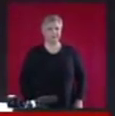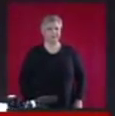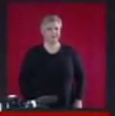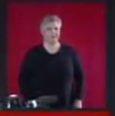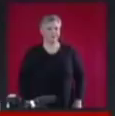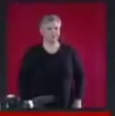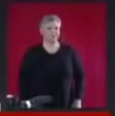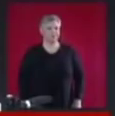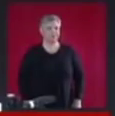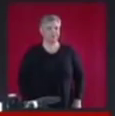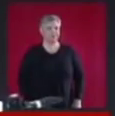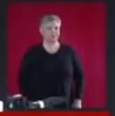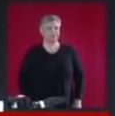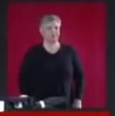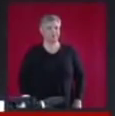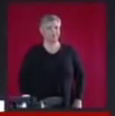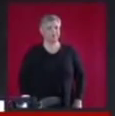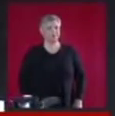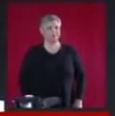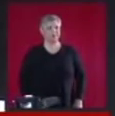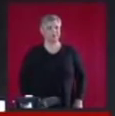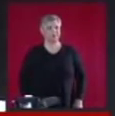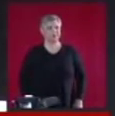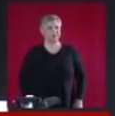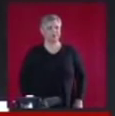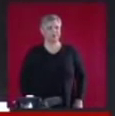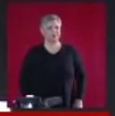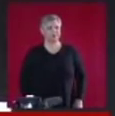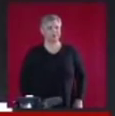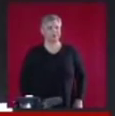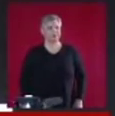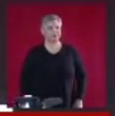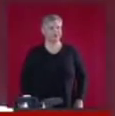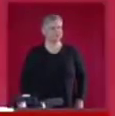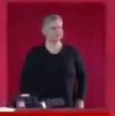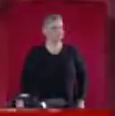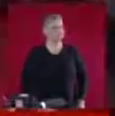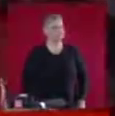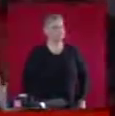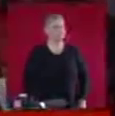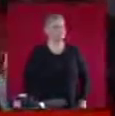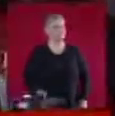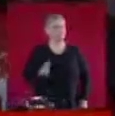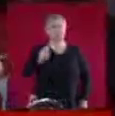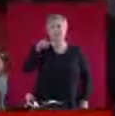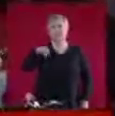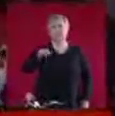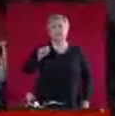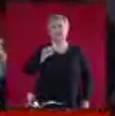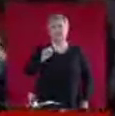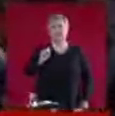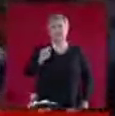αγώνα να καλέσω τον βλάση τον αγτζίδη τον ιστορικό του πόντου και της